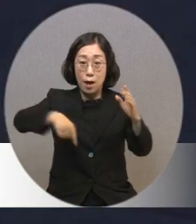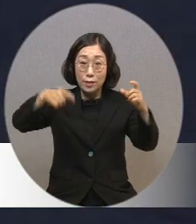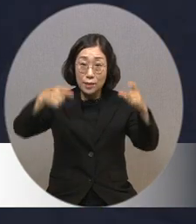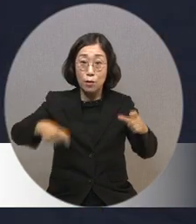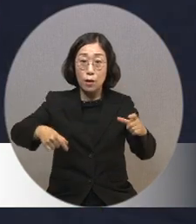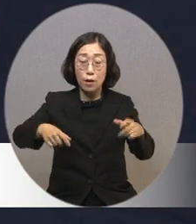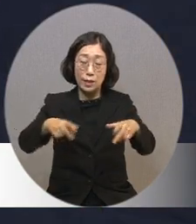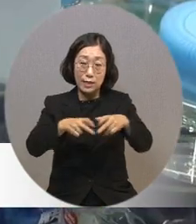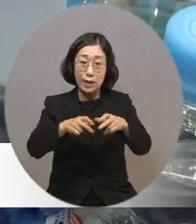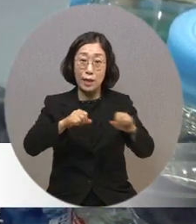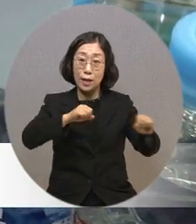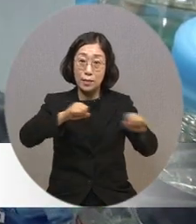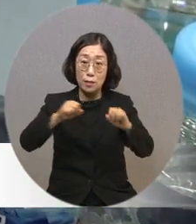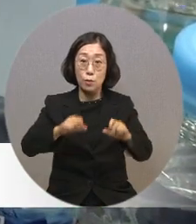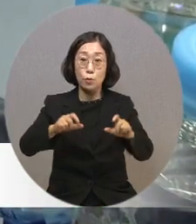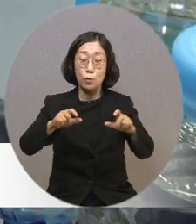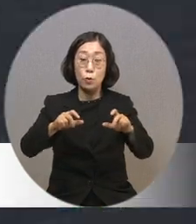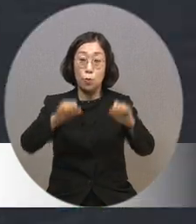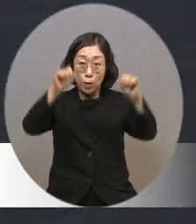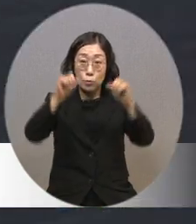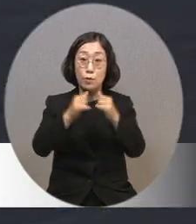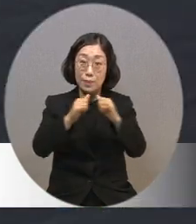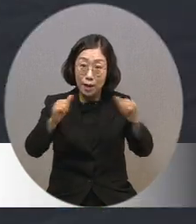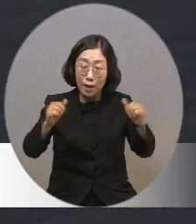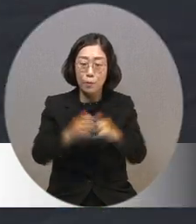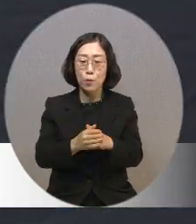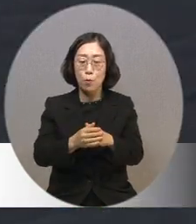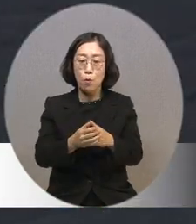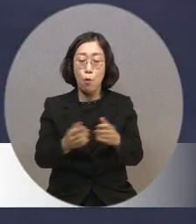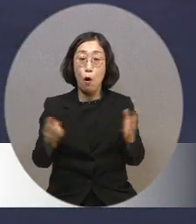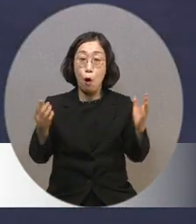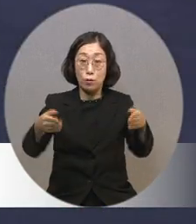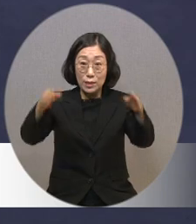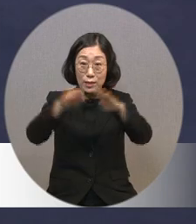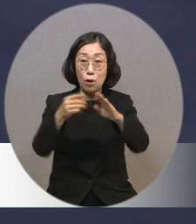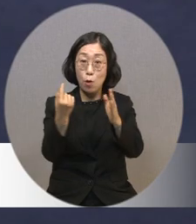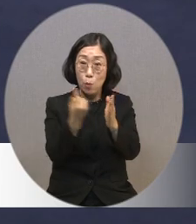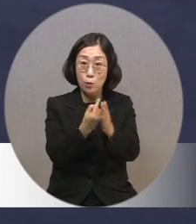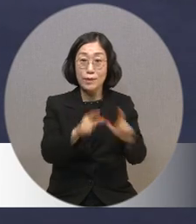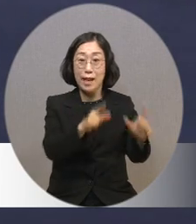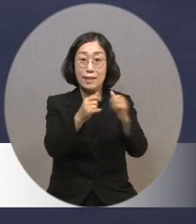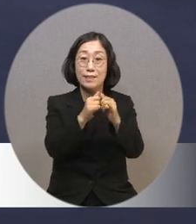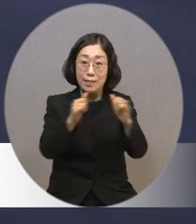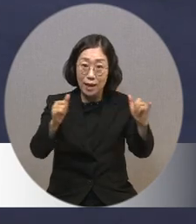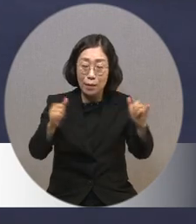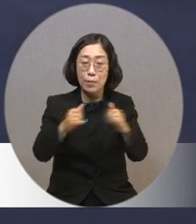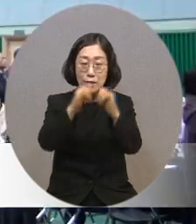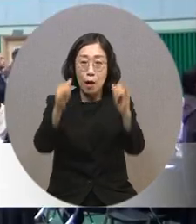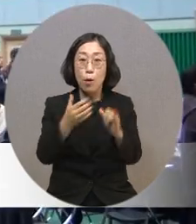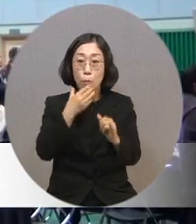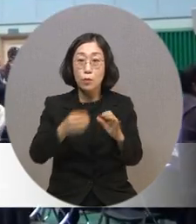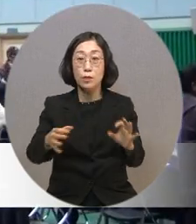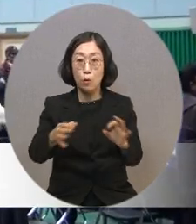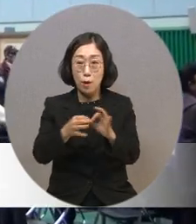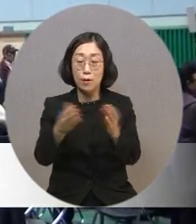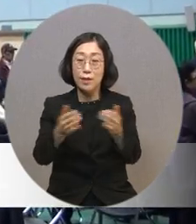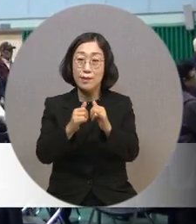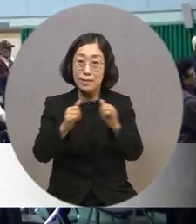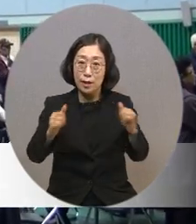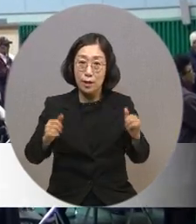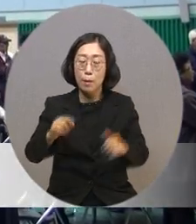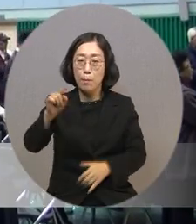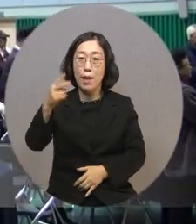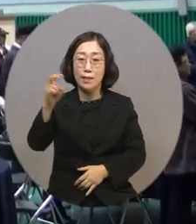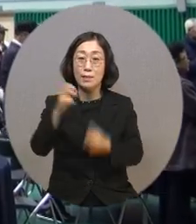있는 장애체육인, 장애인단체, 장애인 거주시설 이용인, 사회복지기관 관계자 등 120여 명의